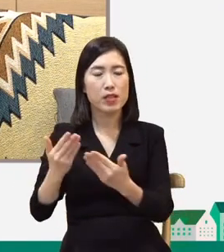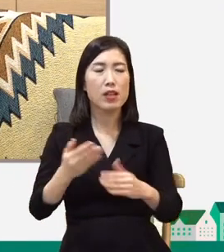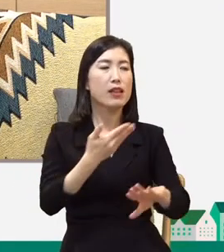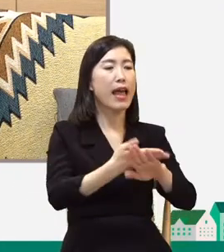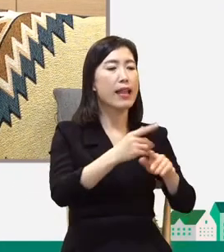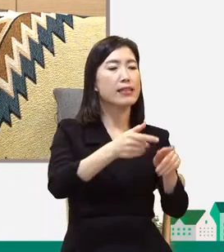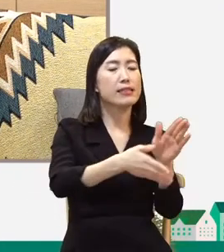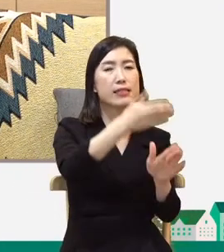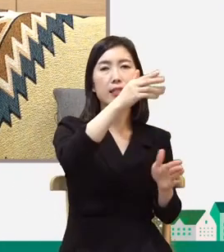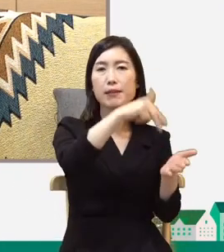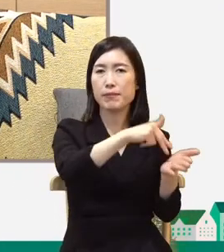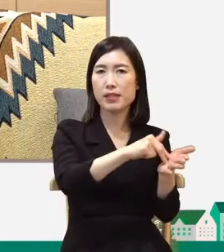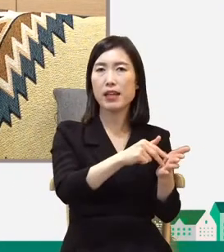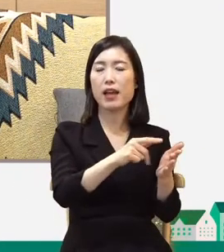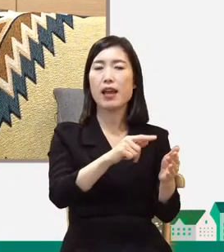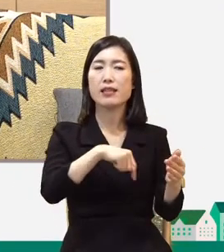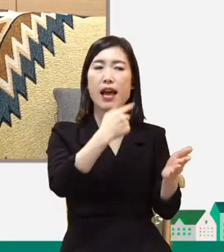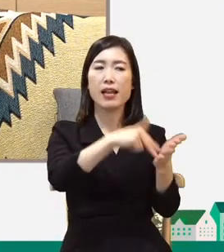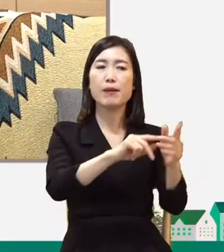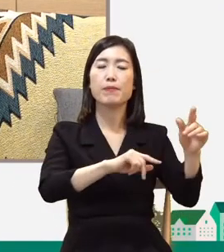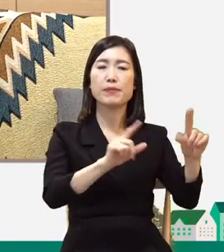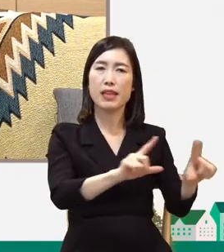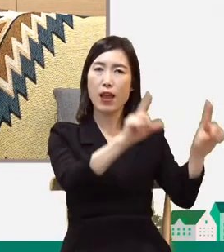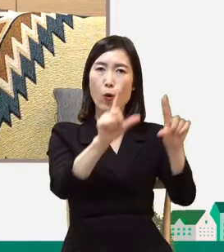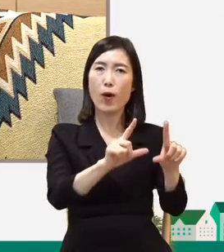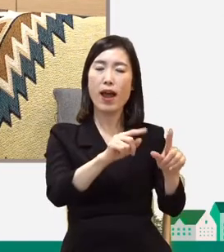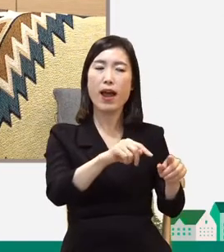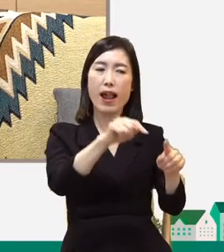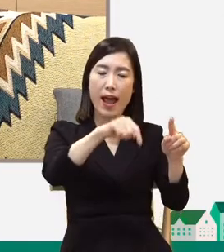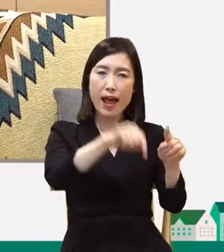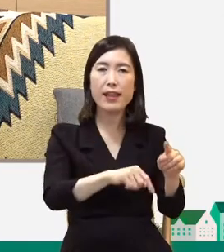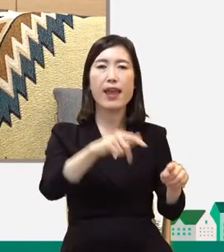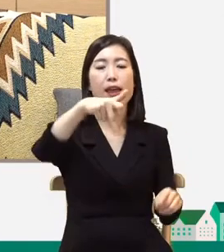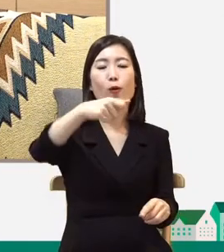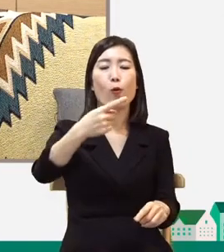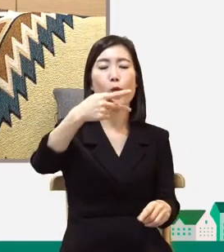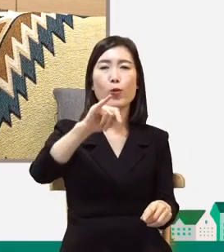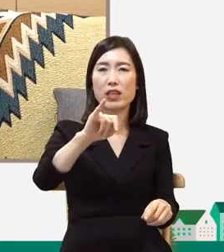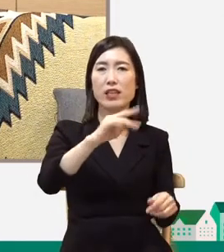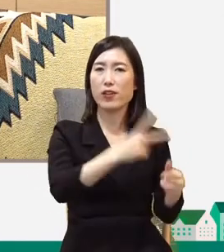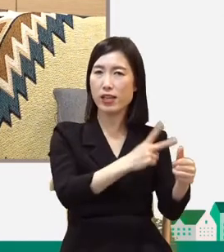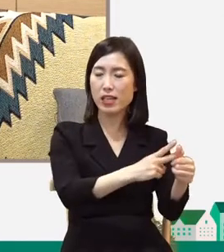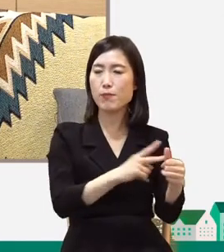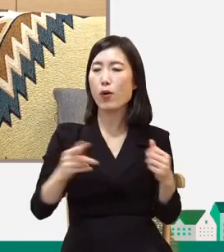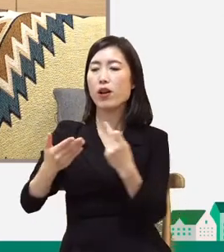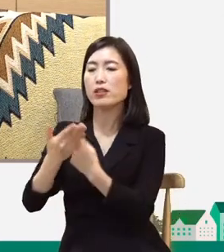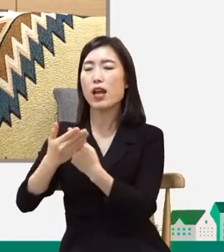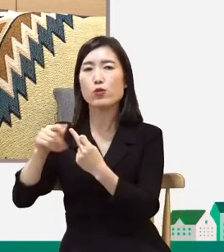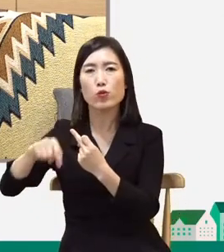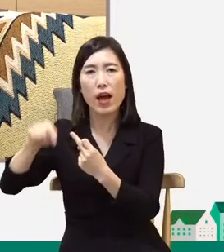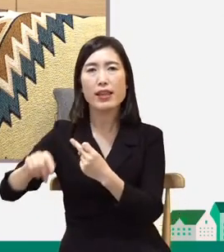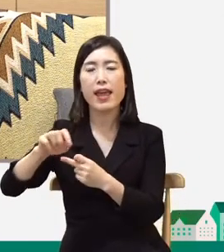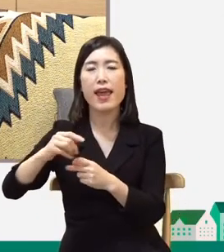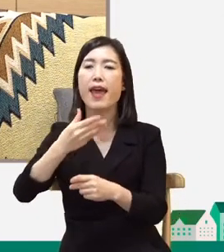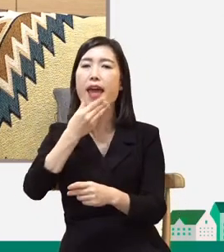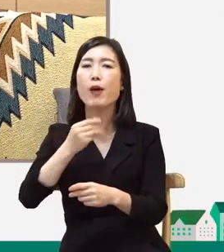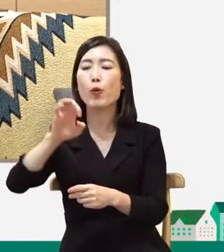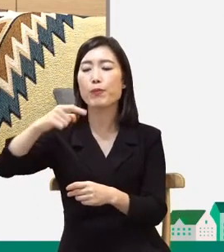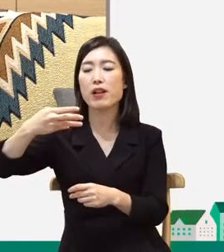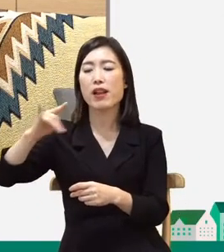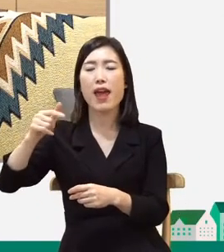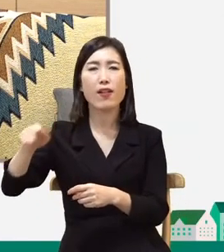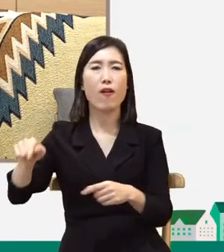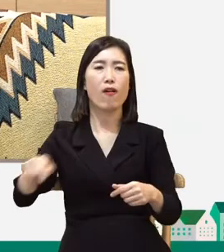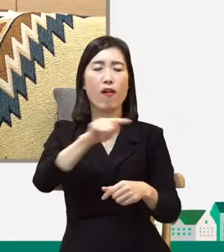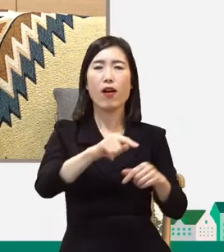자립생활주택 또는 자립생활지원센터의 코디네이터 선생님들의 역할과의 차이점이 무엇인지 궁금합니다. 그리고